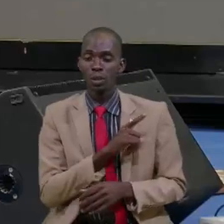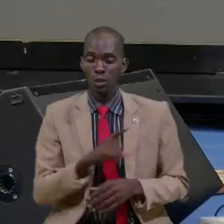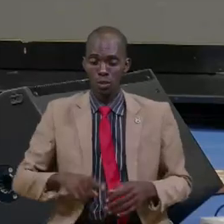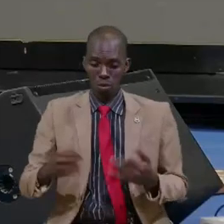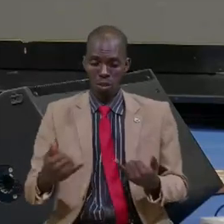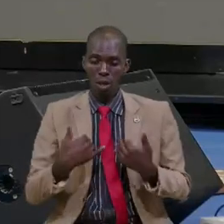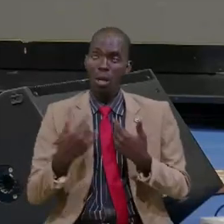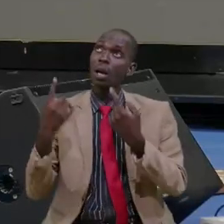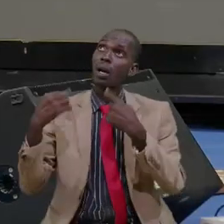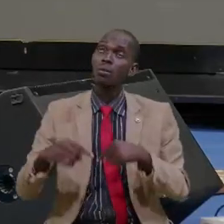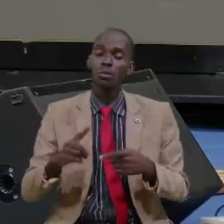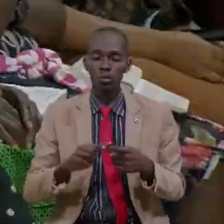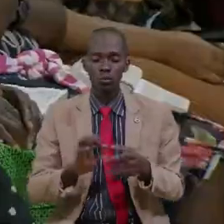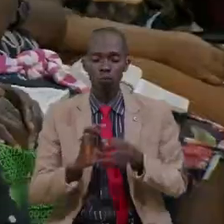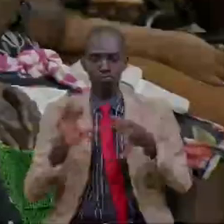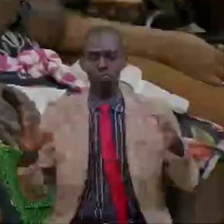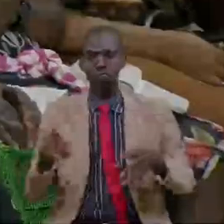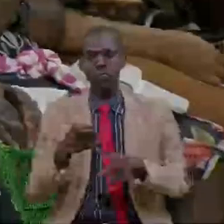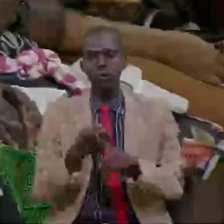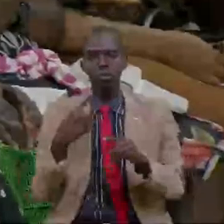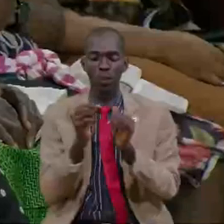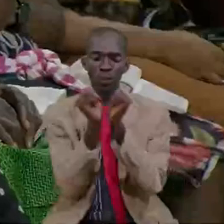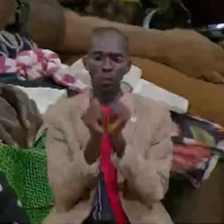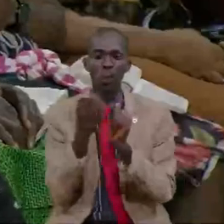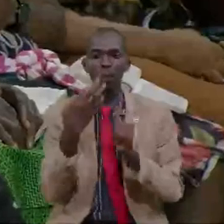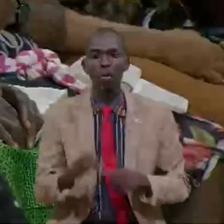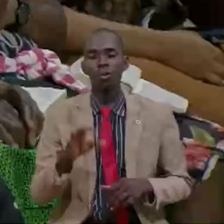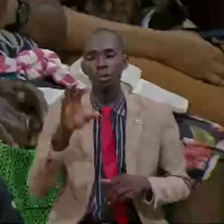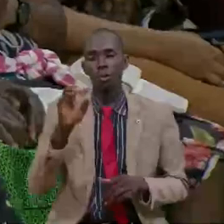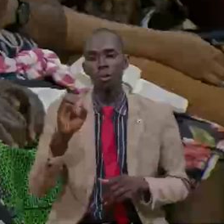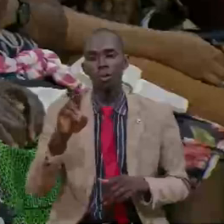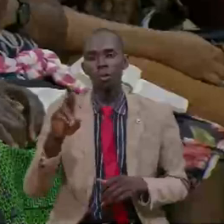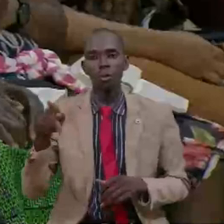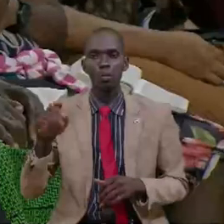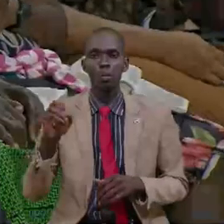venu t'affranchir de la servitude de la corruption. Et